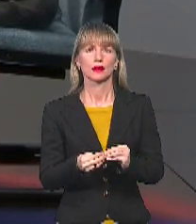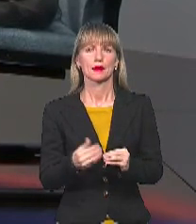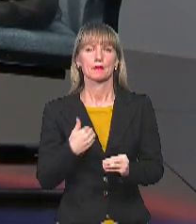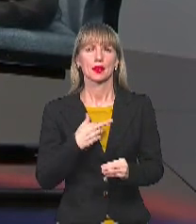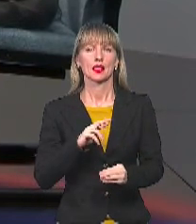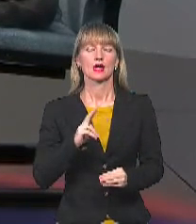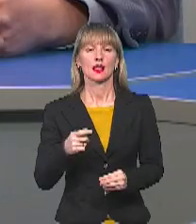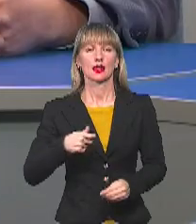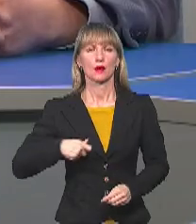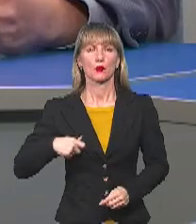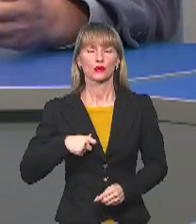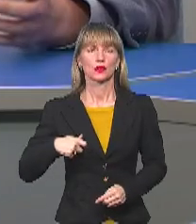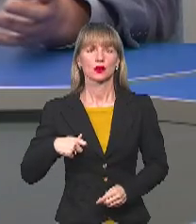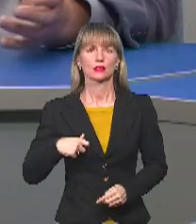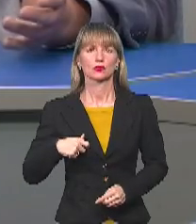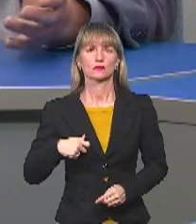як депутату,